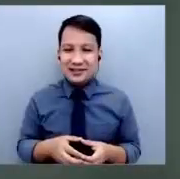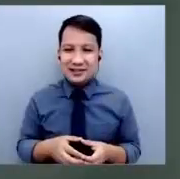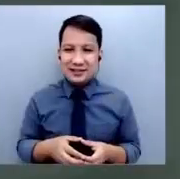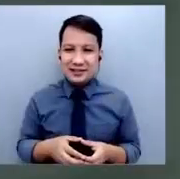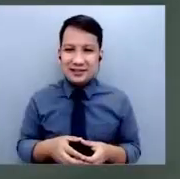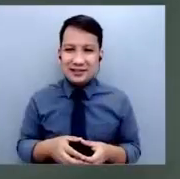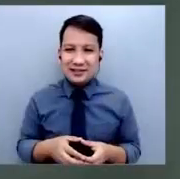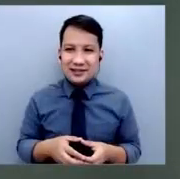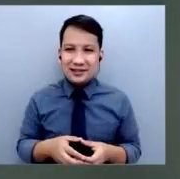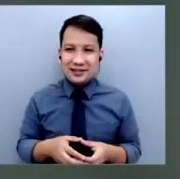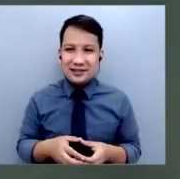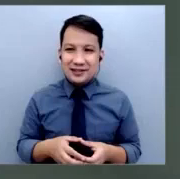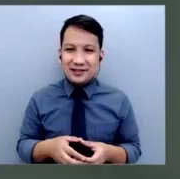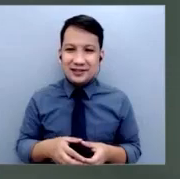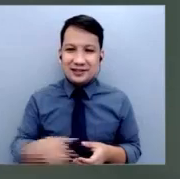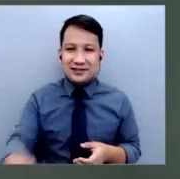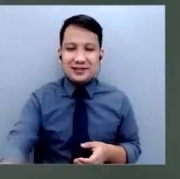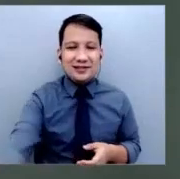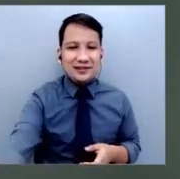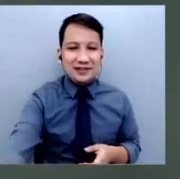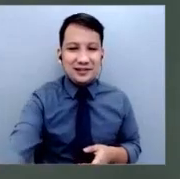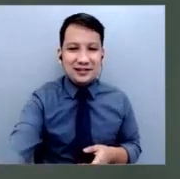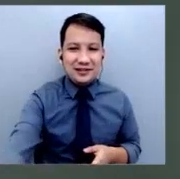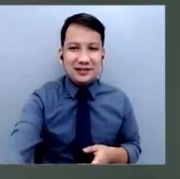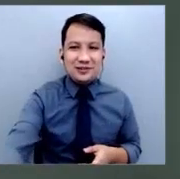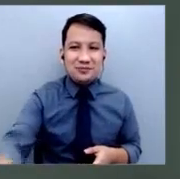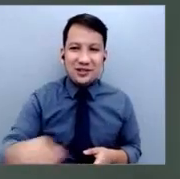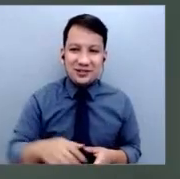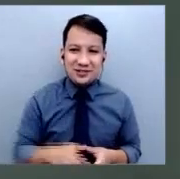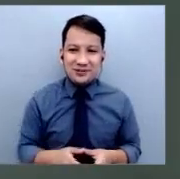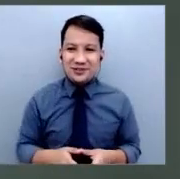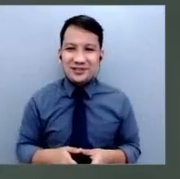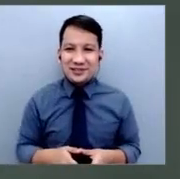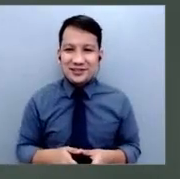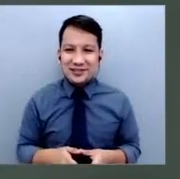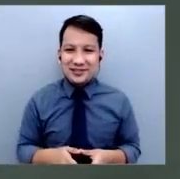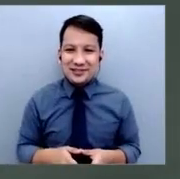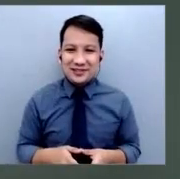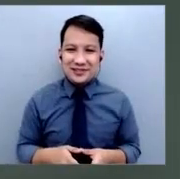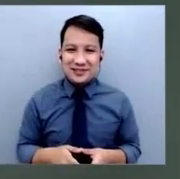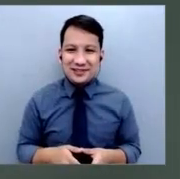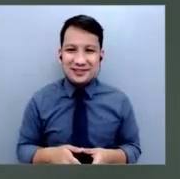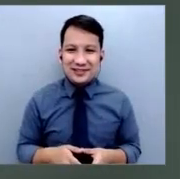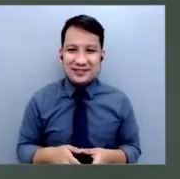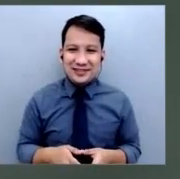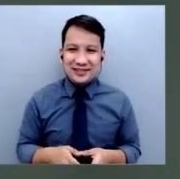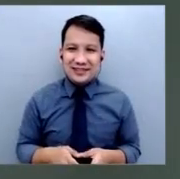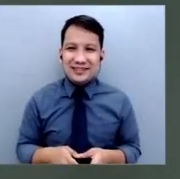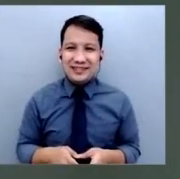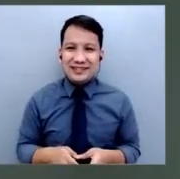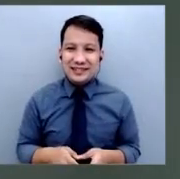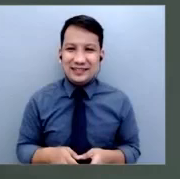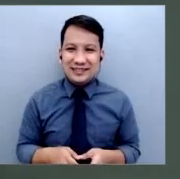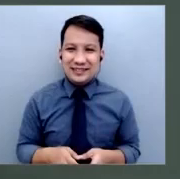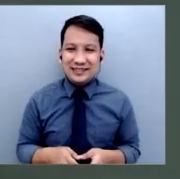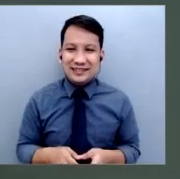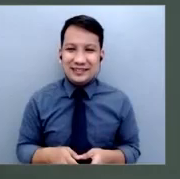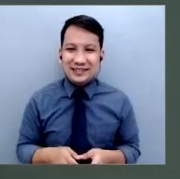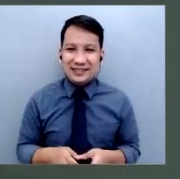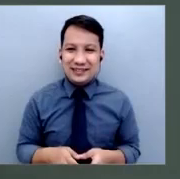Pagsasama-samahin na natin yung mga elements, aluminum, magnesium. Marga, kumuha ka ng 5 grams ng K.